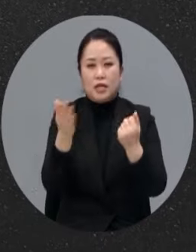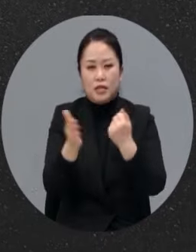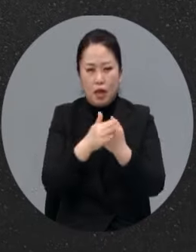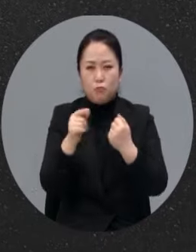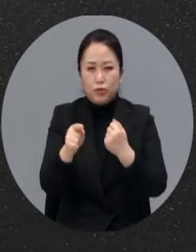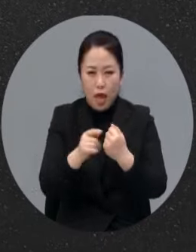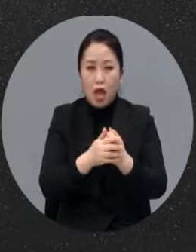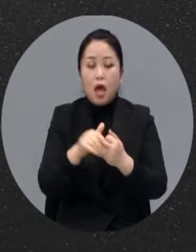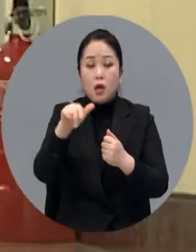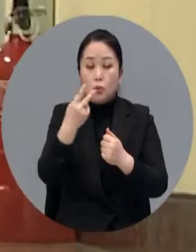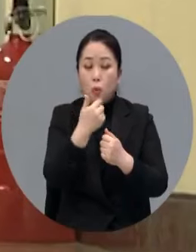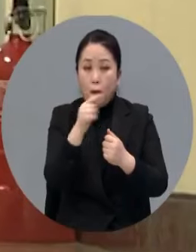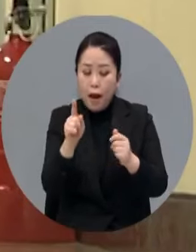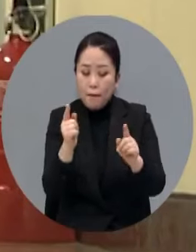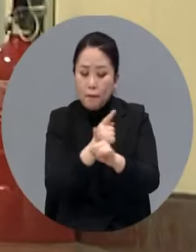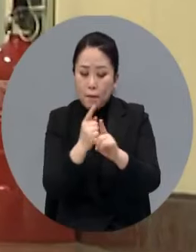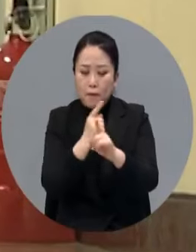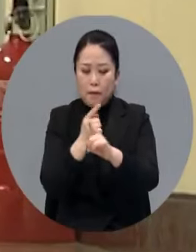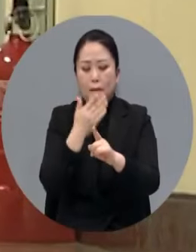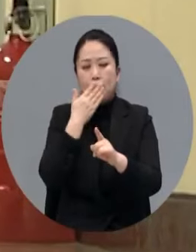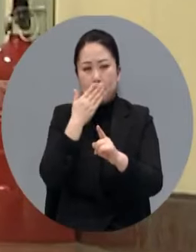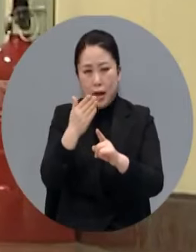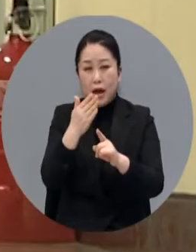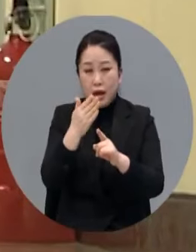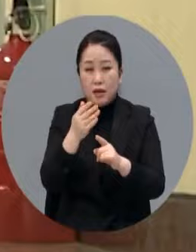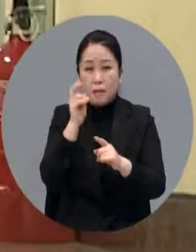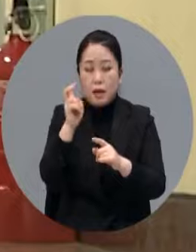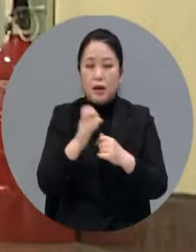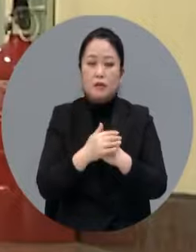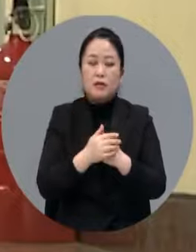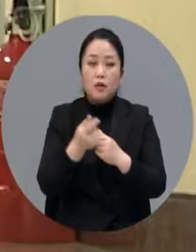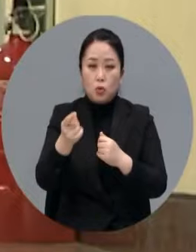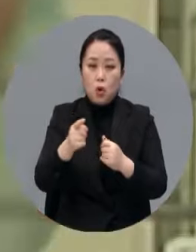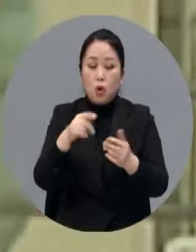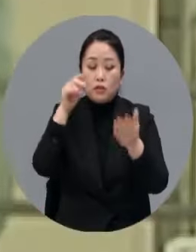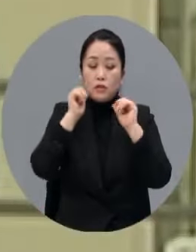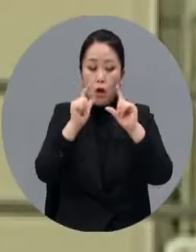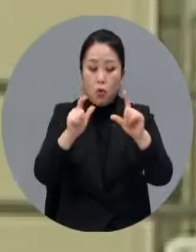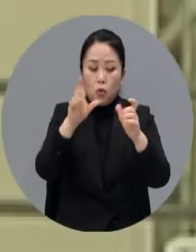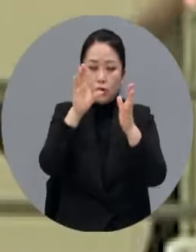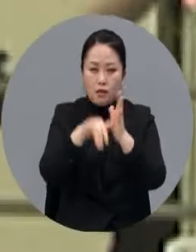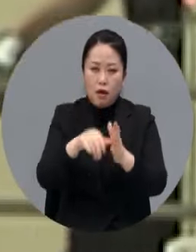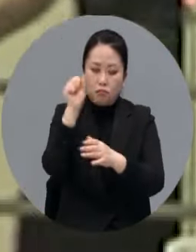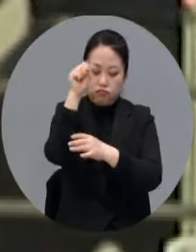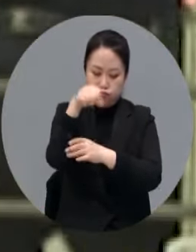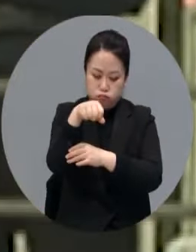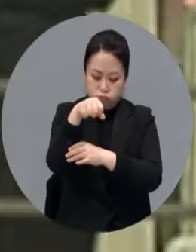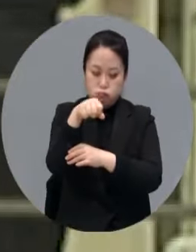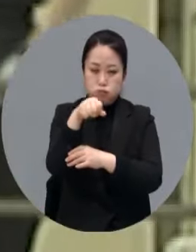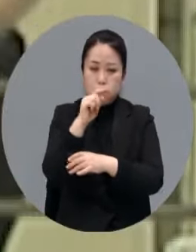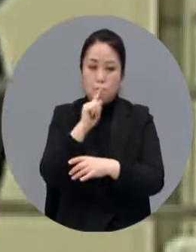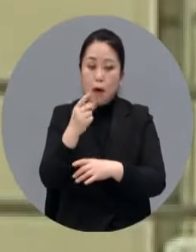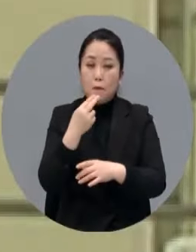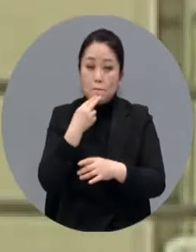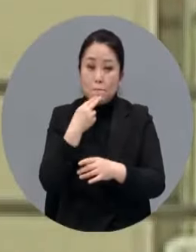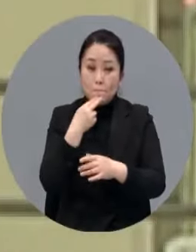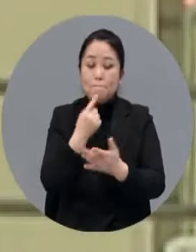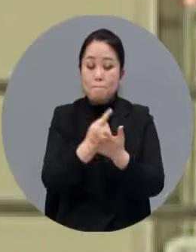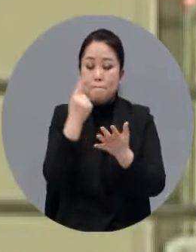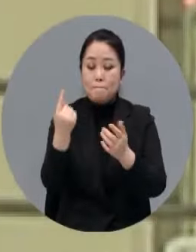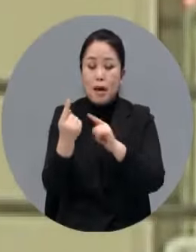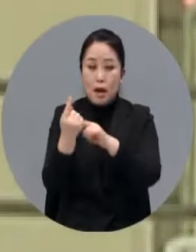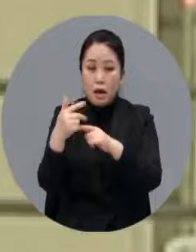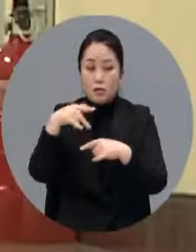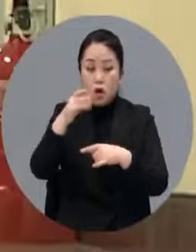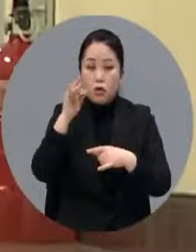보기 어렵다는 겁니다. 선고 내내 고개를 숙인 채 아무 말 없이 서 있다 법원을 떠난 정유정. 검찰과